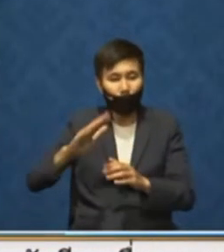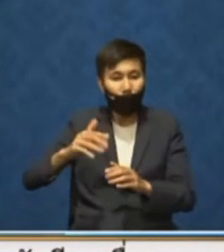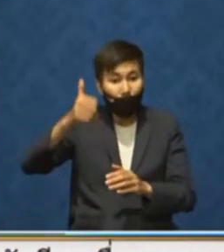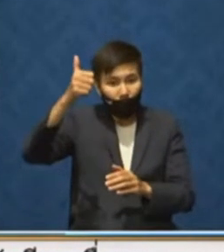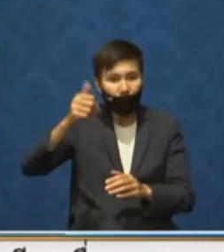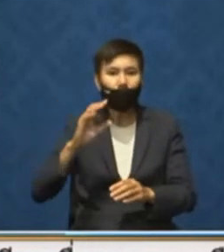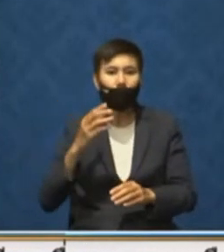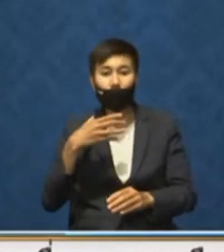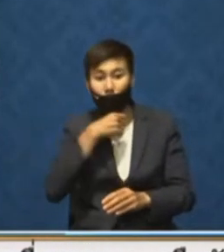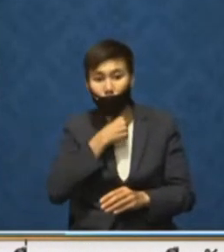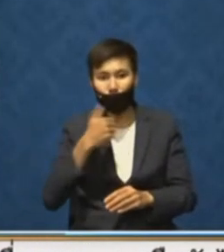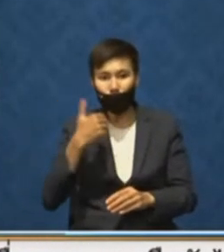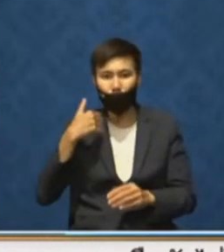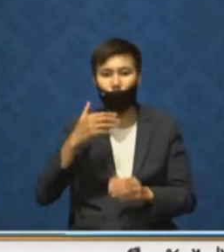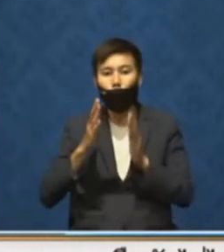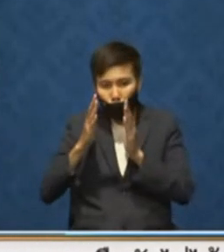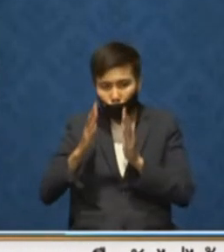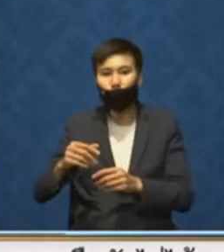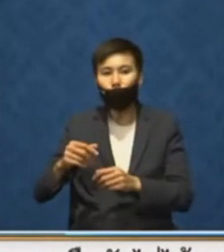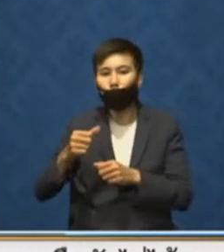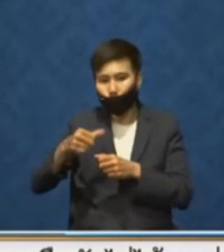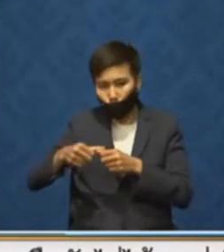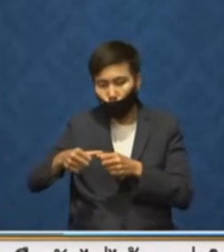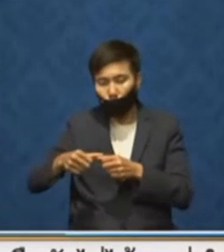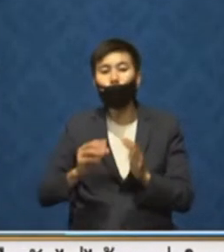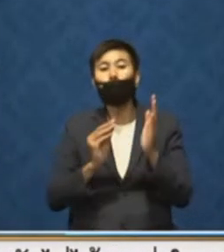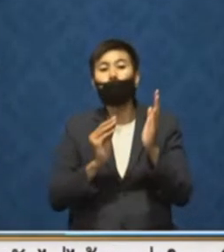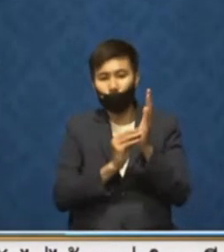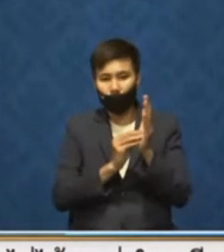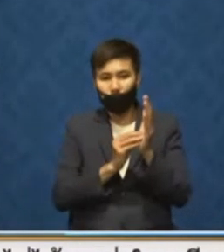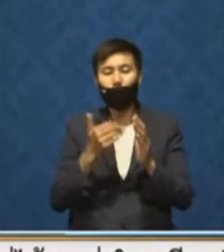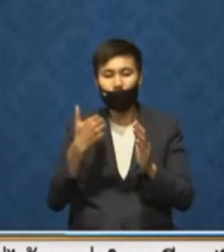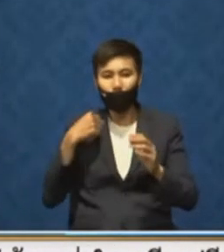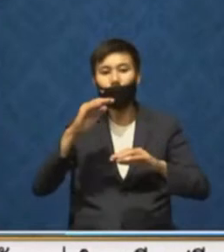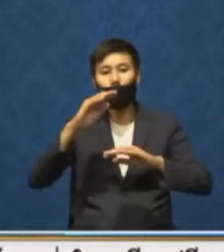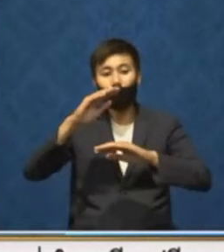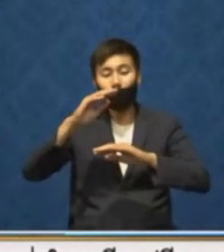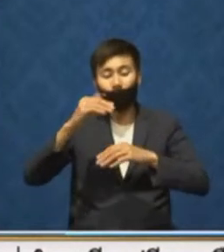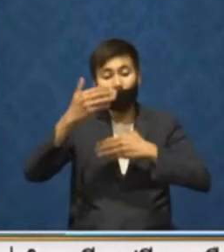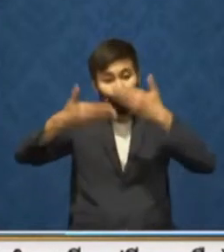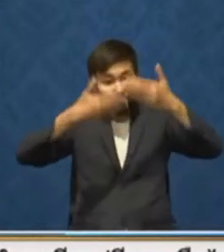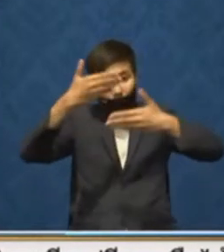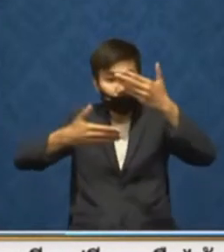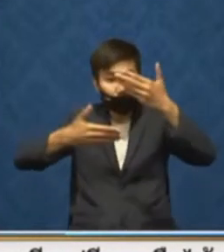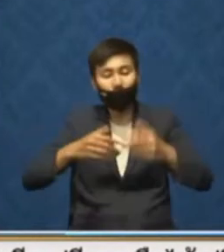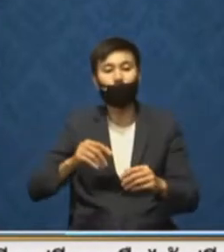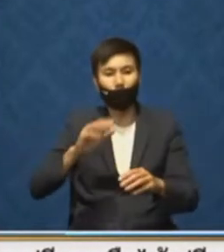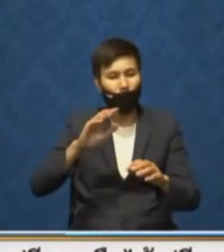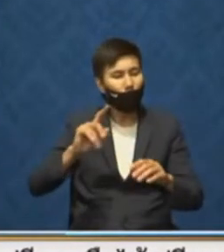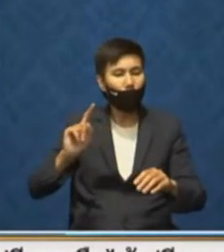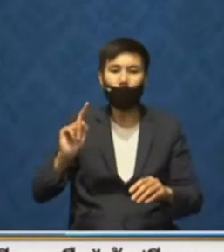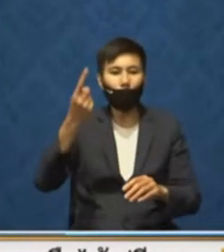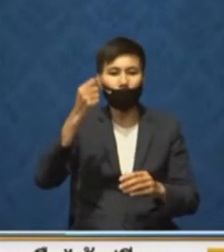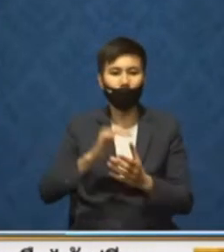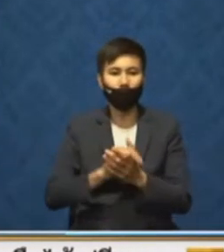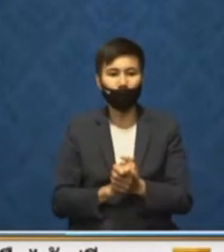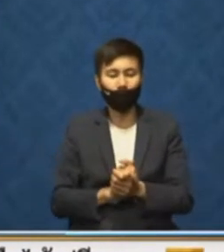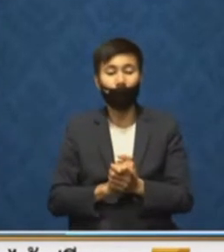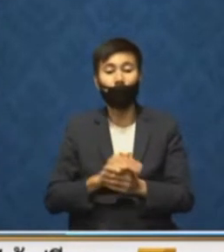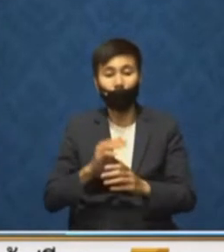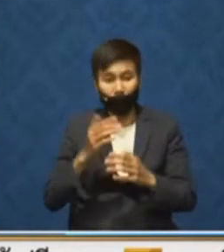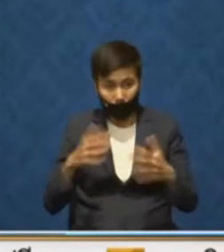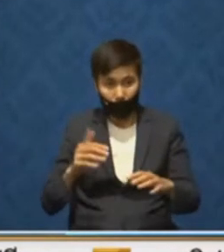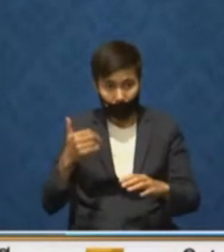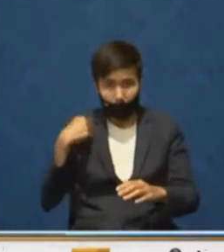ที่มีคนอยู่แล้วเช่นกรุงเทพฯต่างก็มีกิจกรรมที่มันทำทำไมเข้าไปก็กลายเป็นหน่วยชาติที่มาจากเหมือนเดิมได้งั้นก็